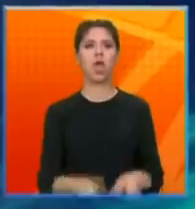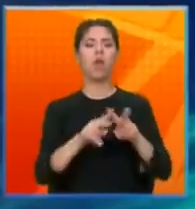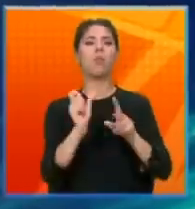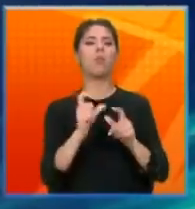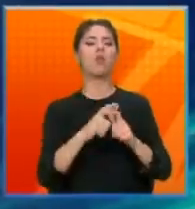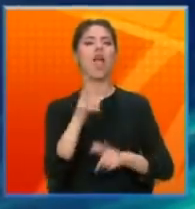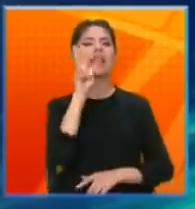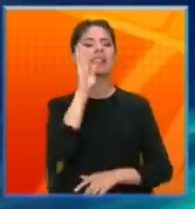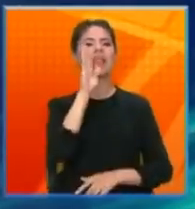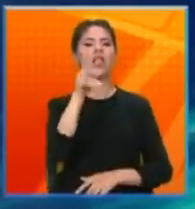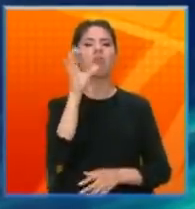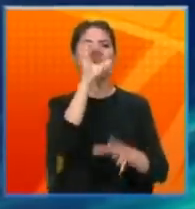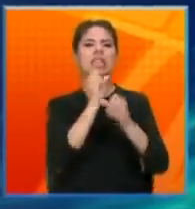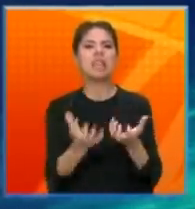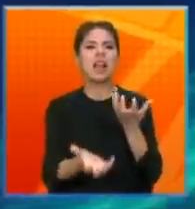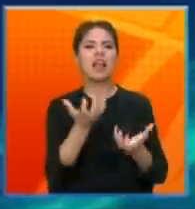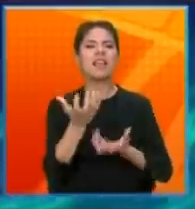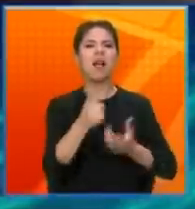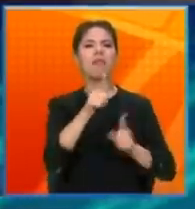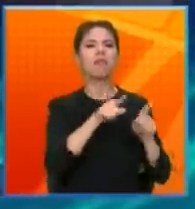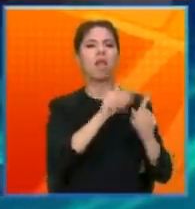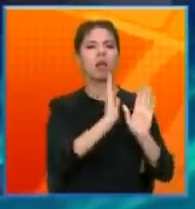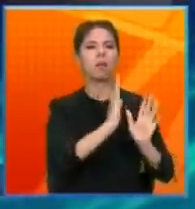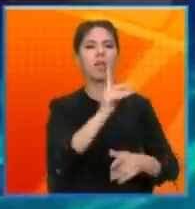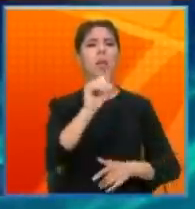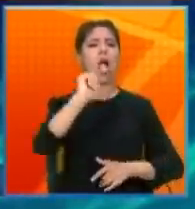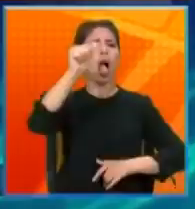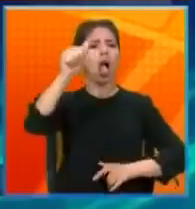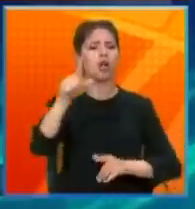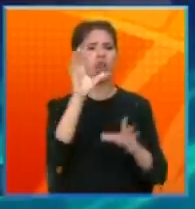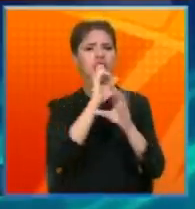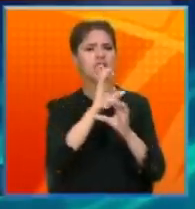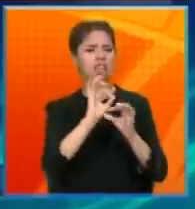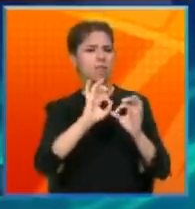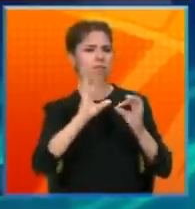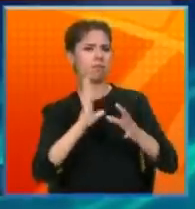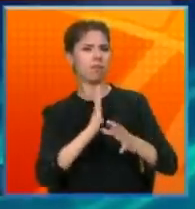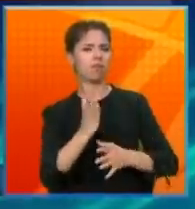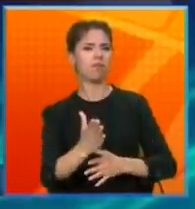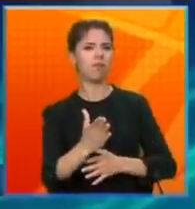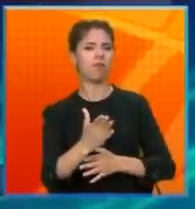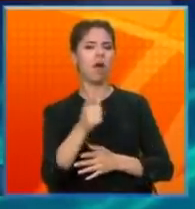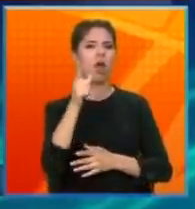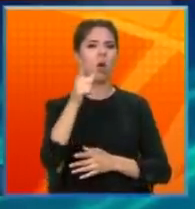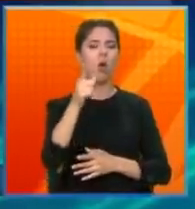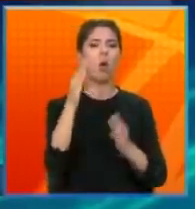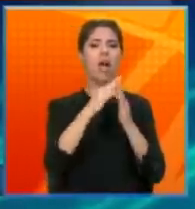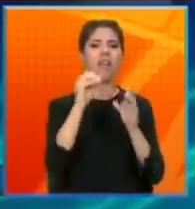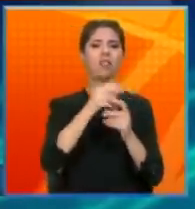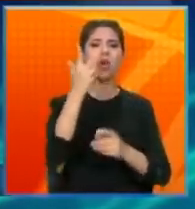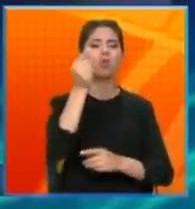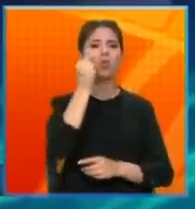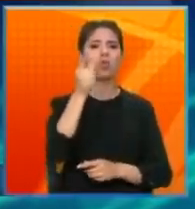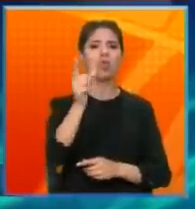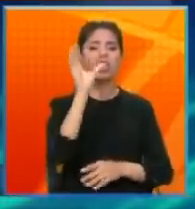Müge Anlı Sinop'taki Esrarengiz yangının izini sürmeye devam ediyor. Her geçen gün sır perdesi biraz daha aralanıyor. O evdeki